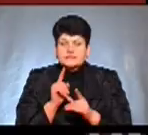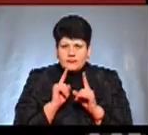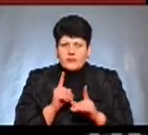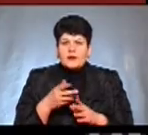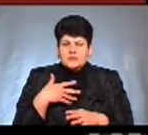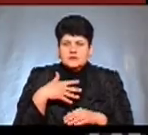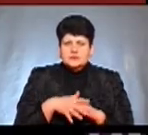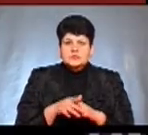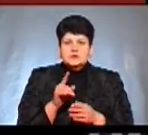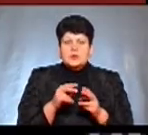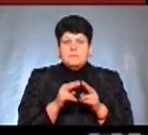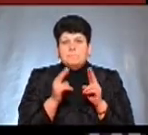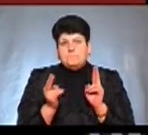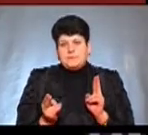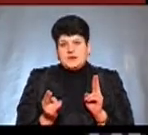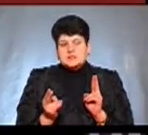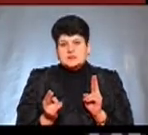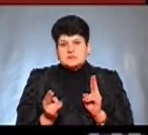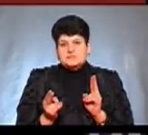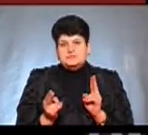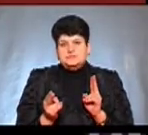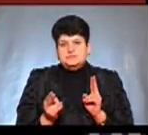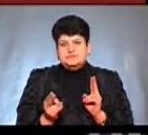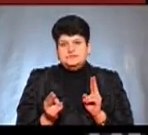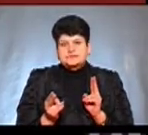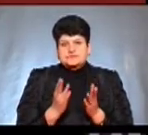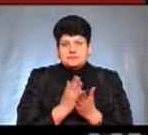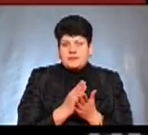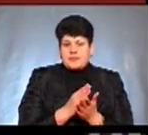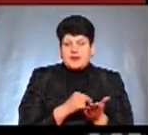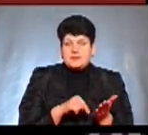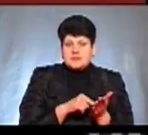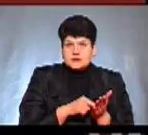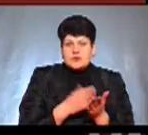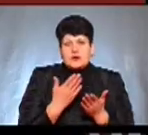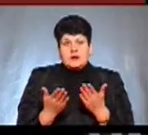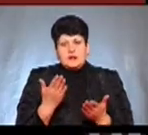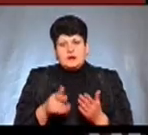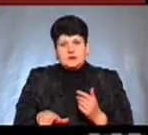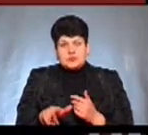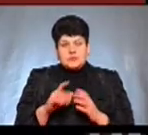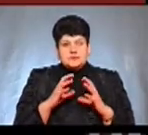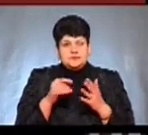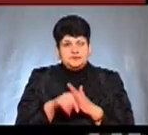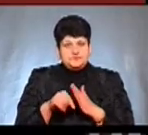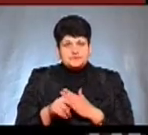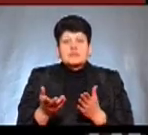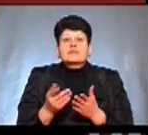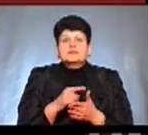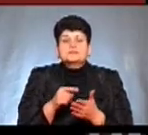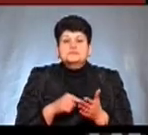що міст на балансі міста, тобто, але траса міжнародного значення. Тобто, які